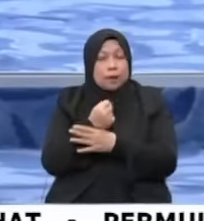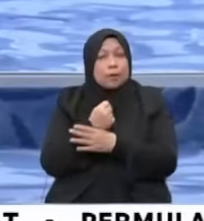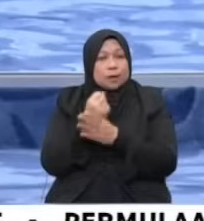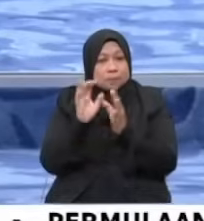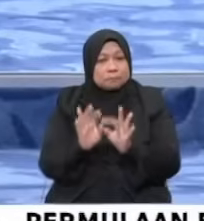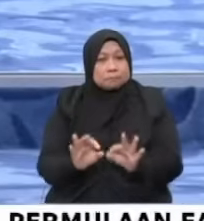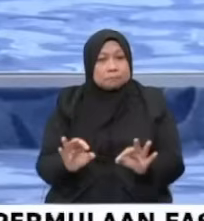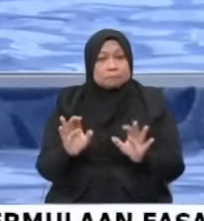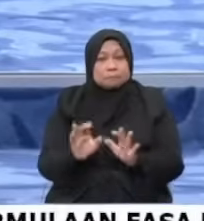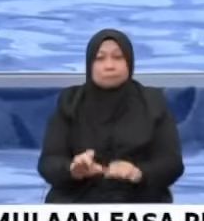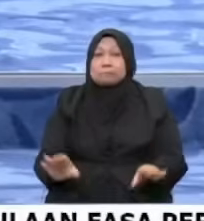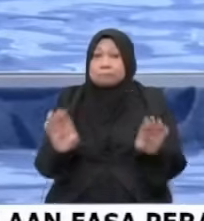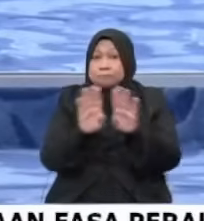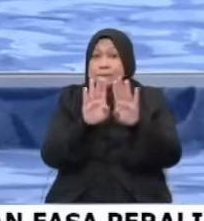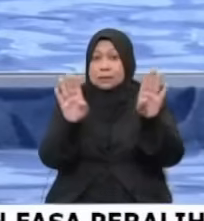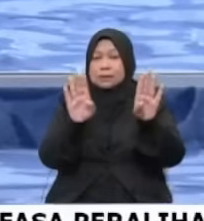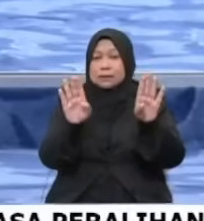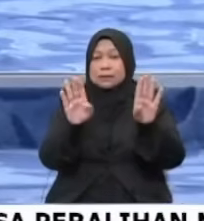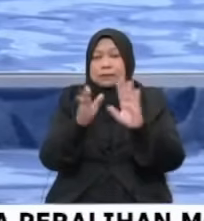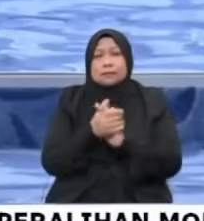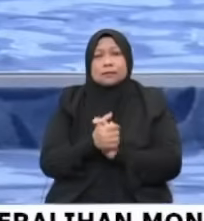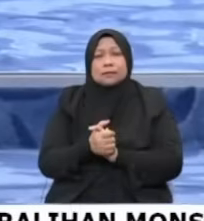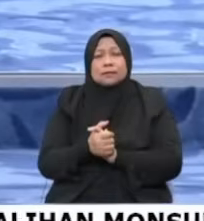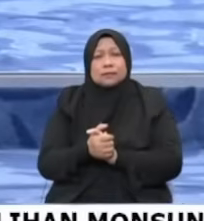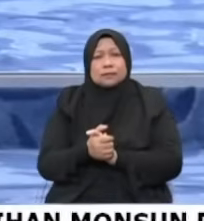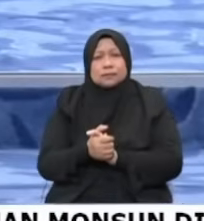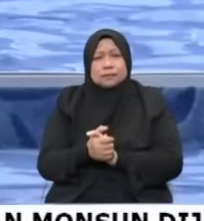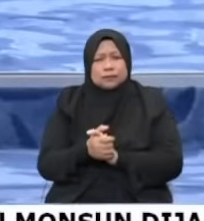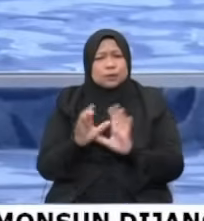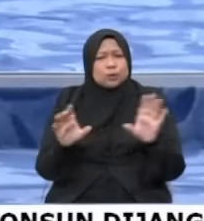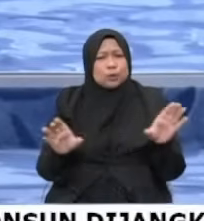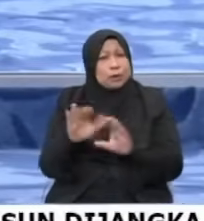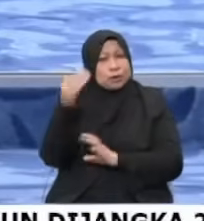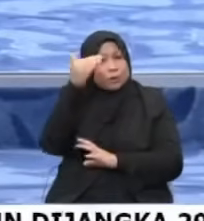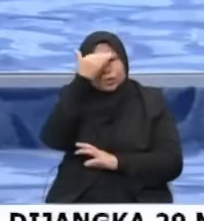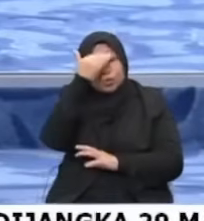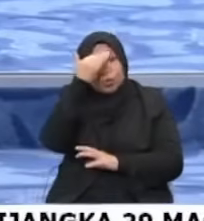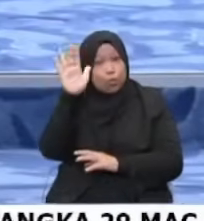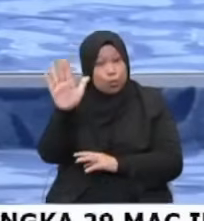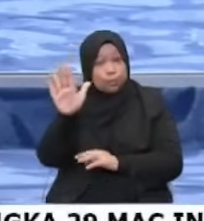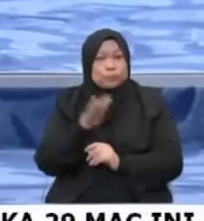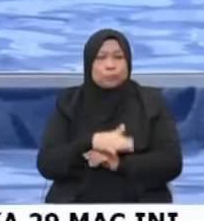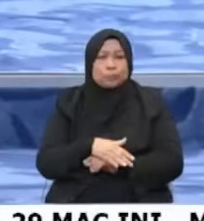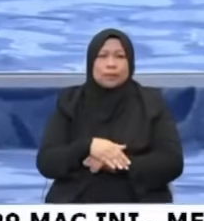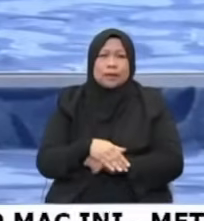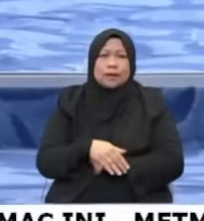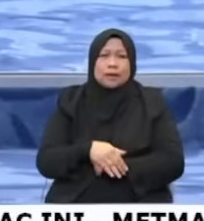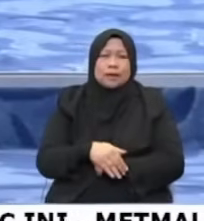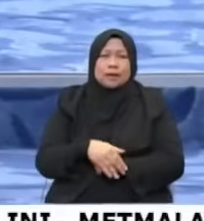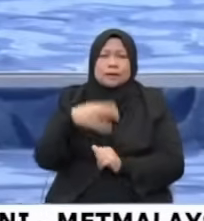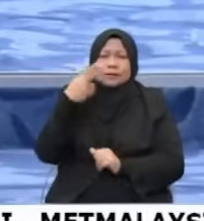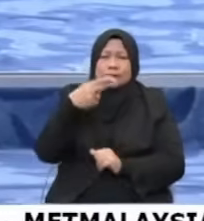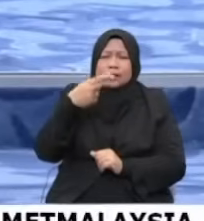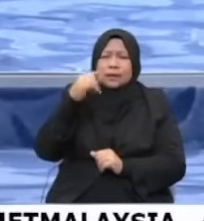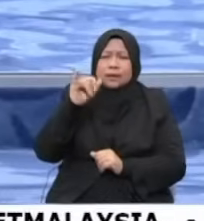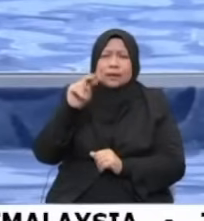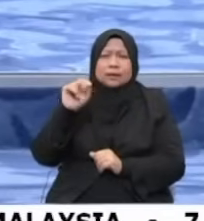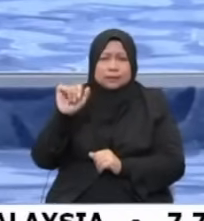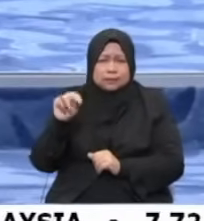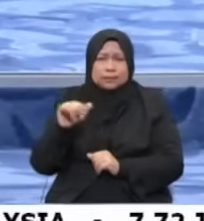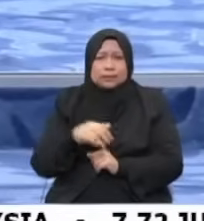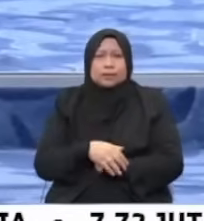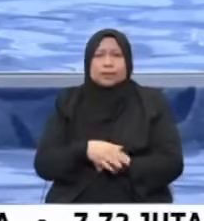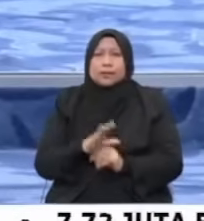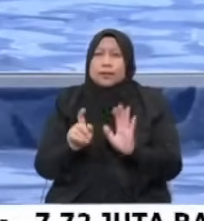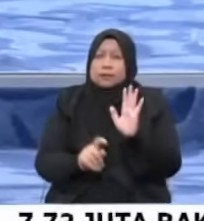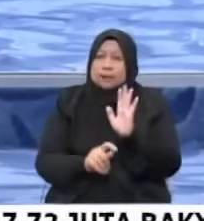besar yang di jalankan di Johor di high n Ai artificial intelligence